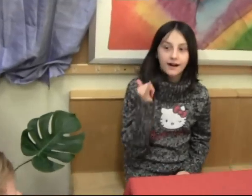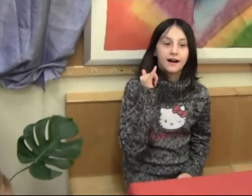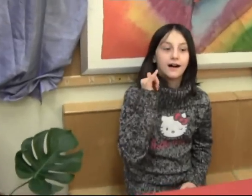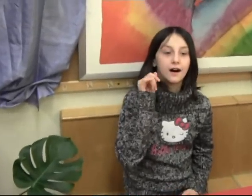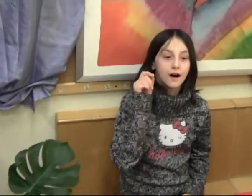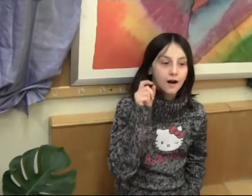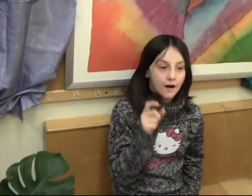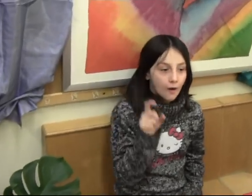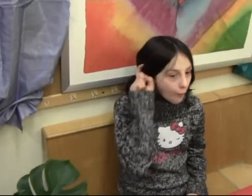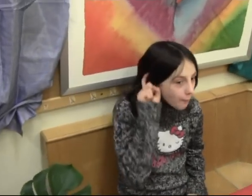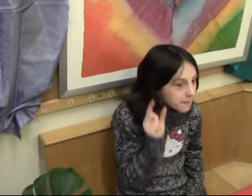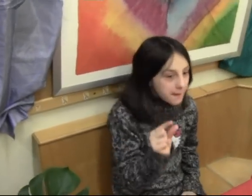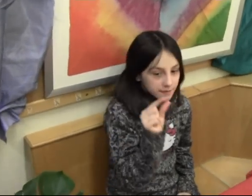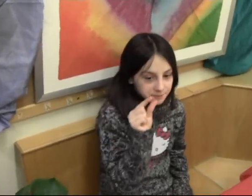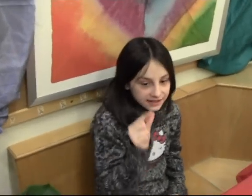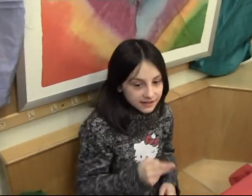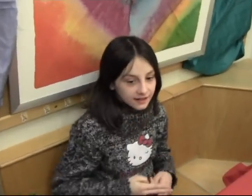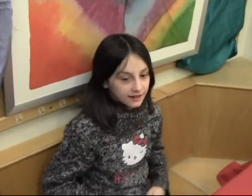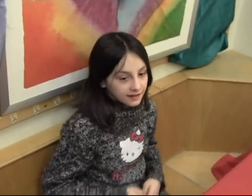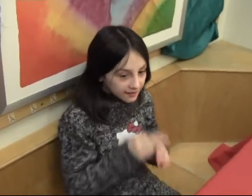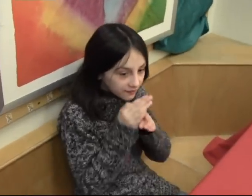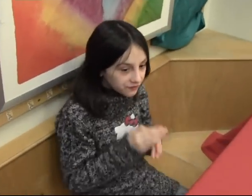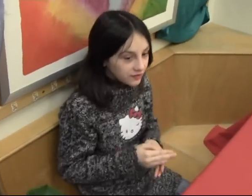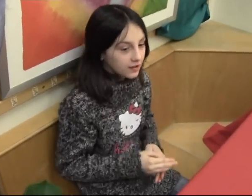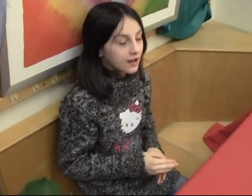Hörgeräte helfen nur ein bisschen.